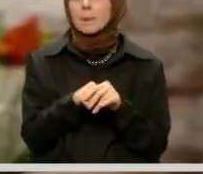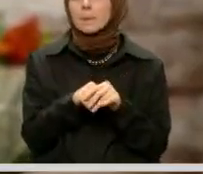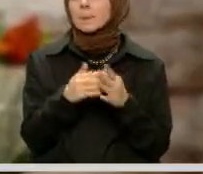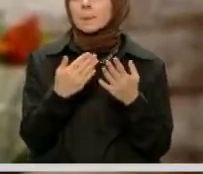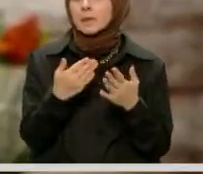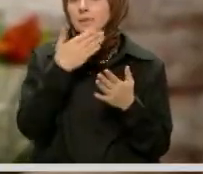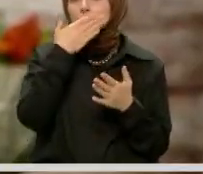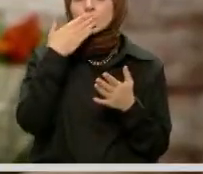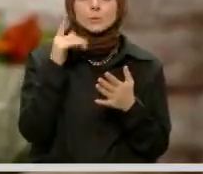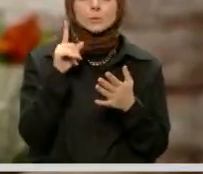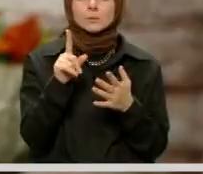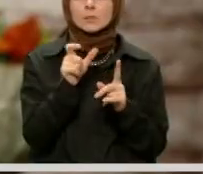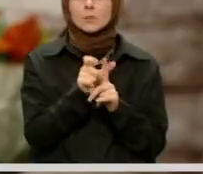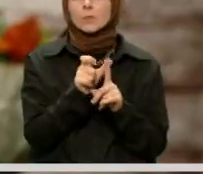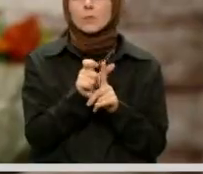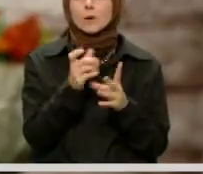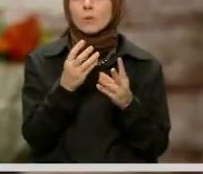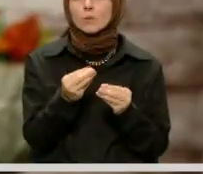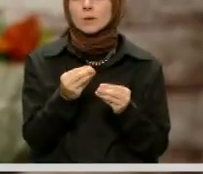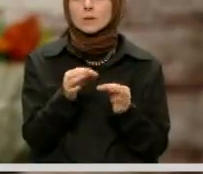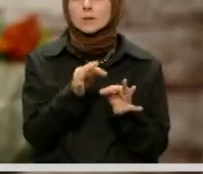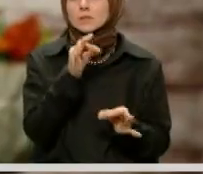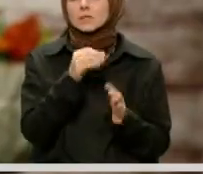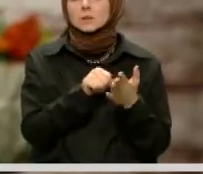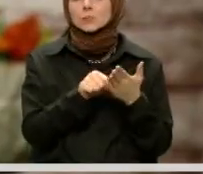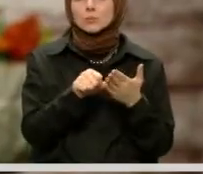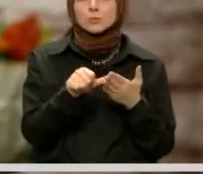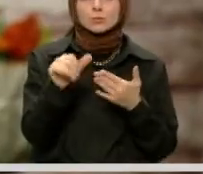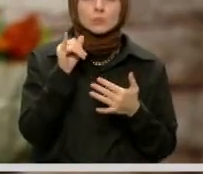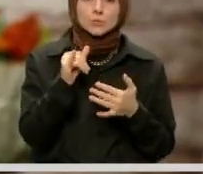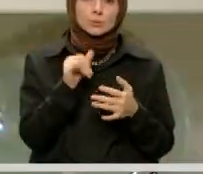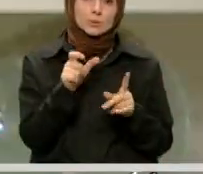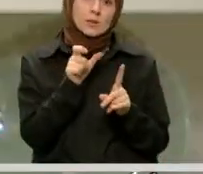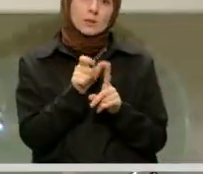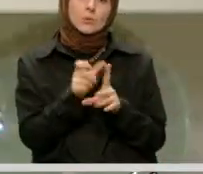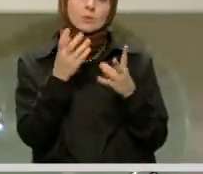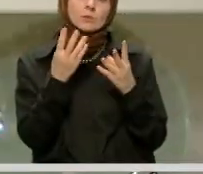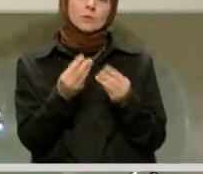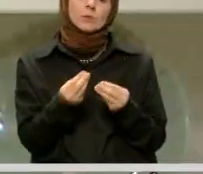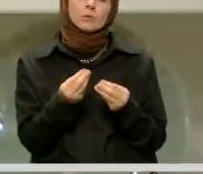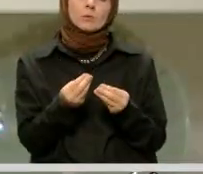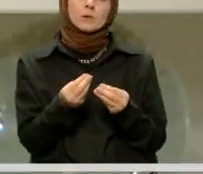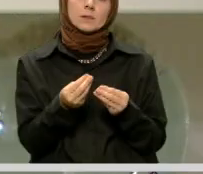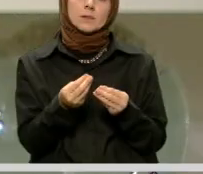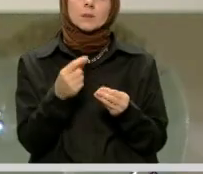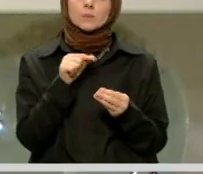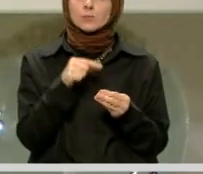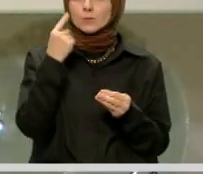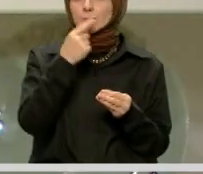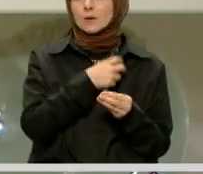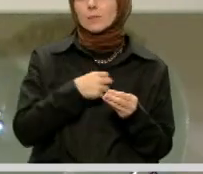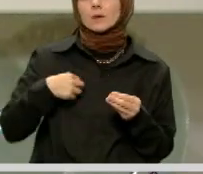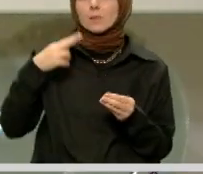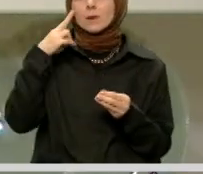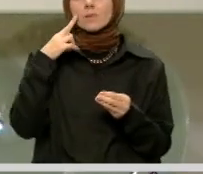Yani oruç bir kalkandır. Kişiyi her türlü kötülükten, günahtan koruyacak bir kalkandır. O yüzden Efendimiz oruç kalkan olduğu